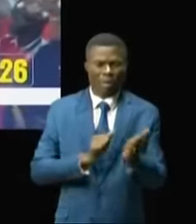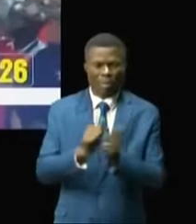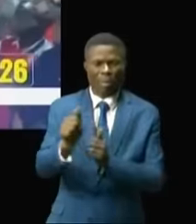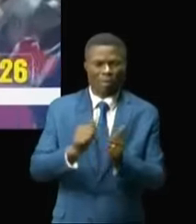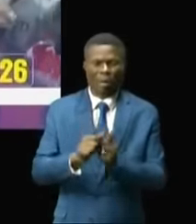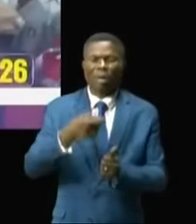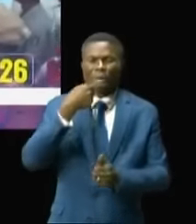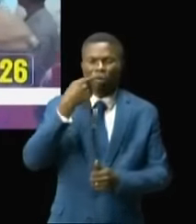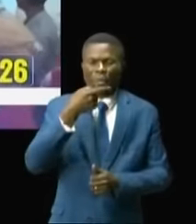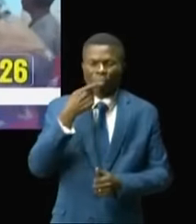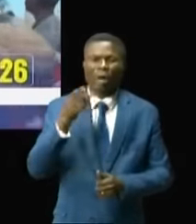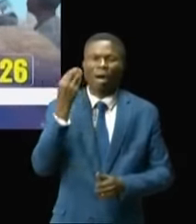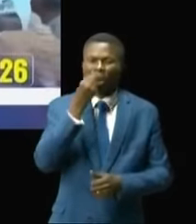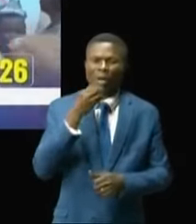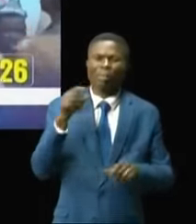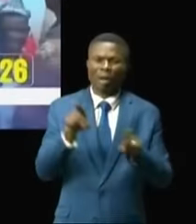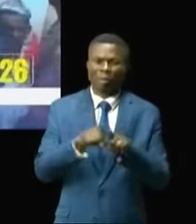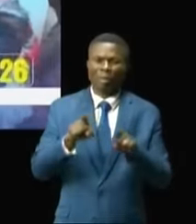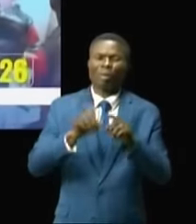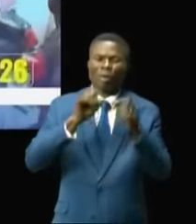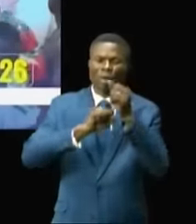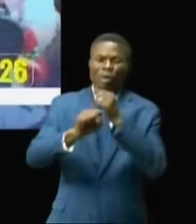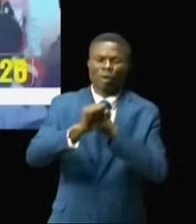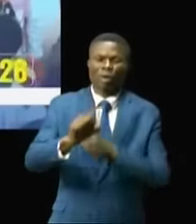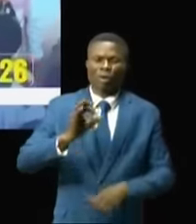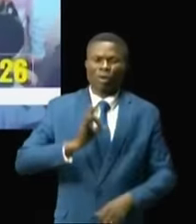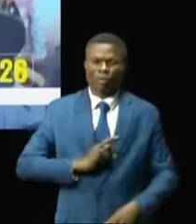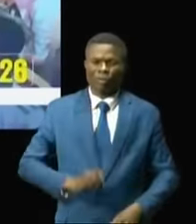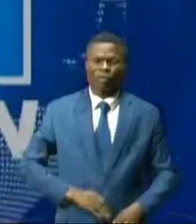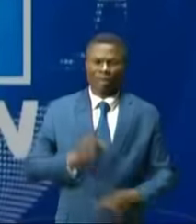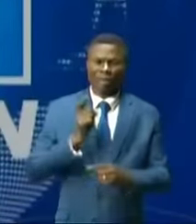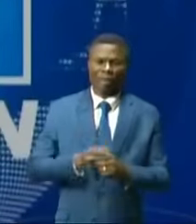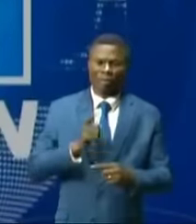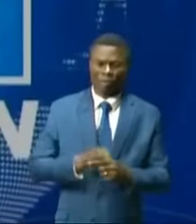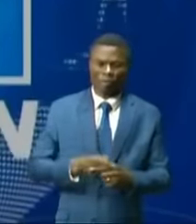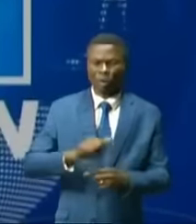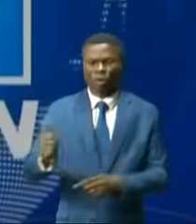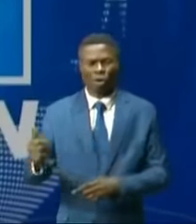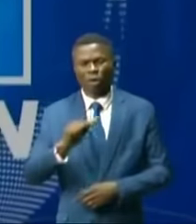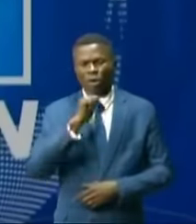répété le même slogan de campagne, Fatih Béton ou rien.